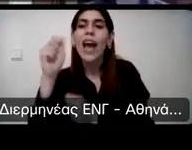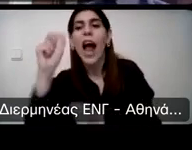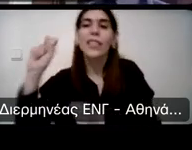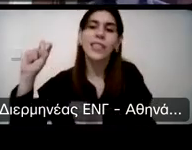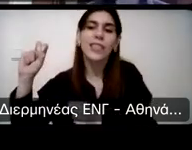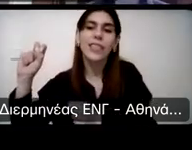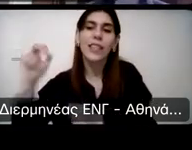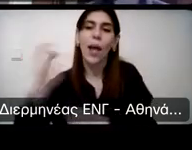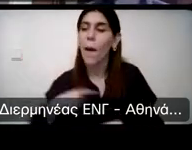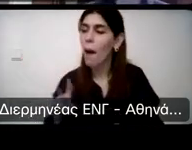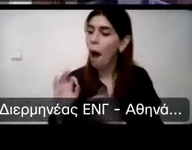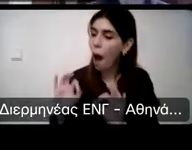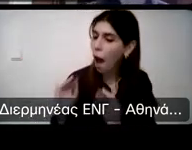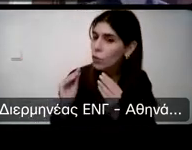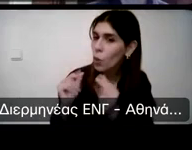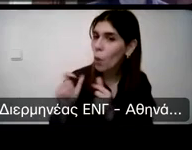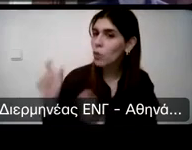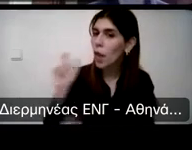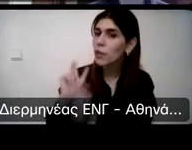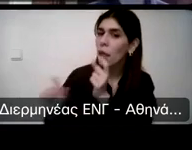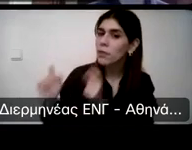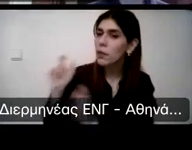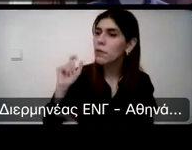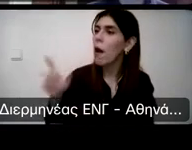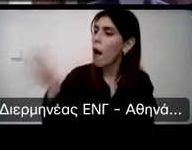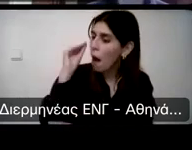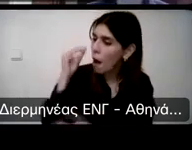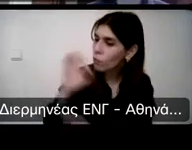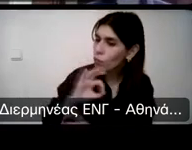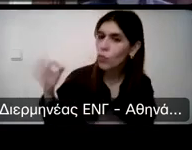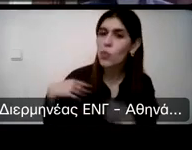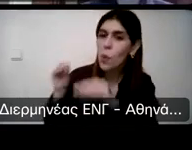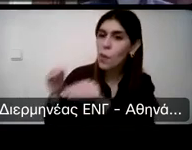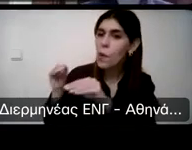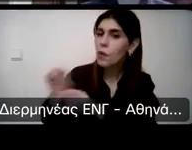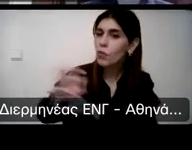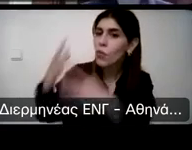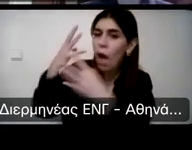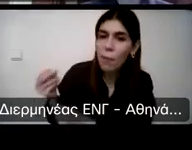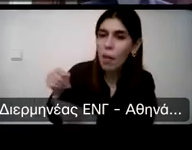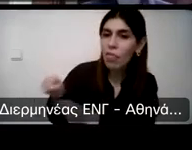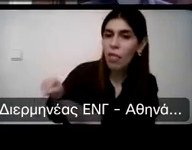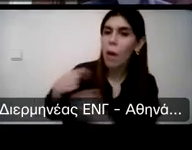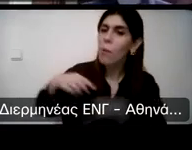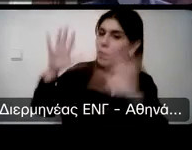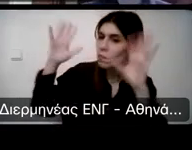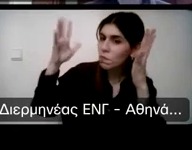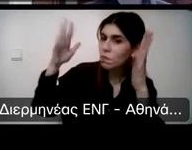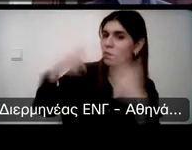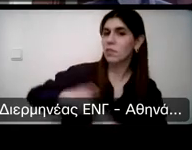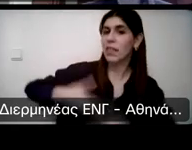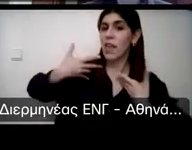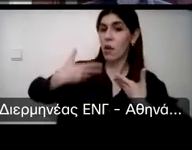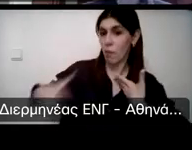μάθει από τόσες συζητήσεις που έχουμε κάνει για τη γλώσσα. Οπότε για σκεφτείτε λίγο τι θα μπορούσε να